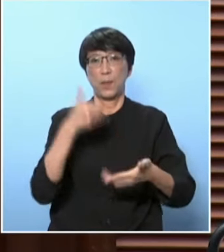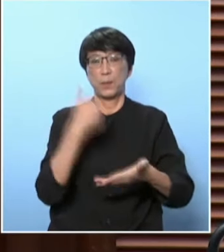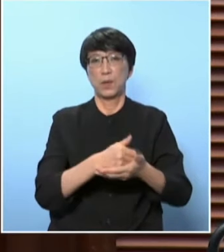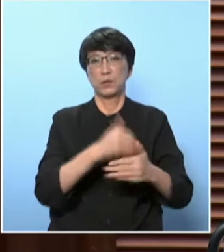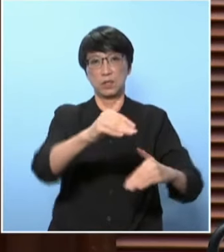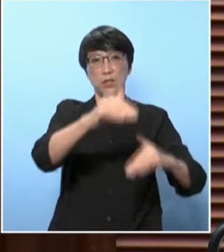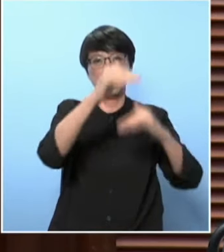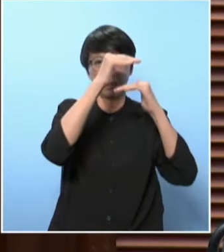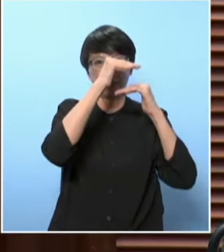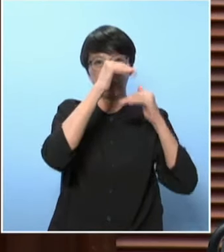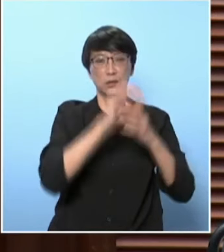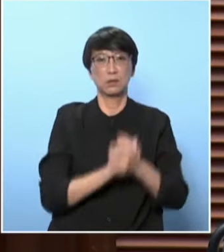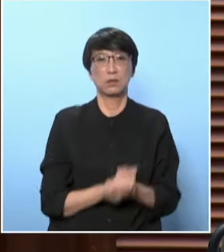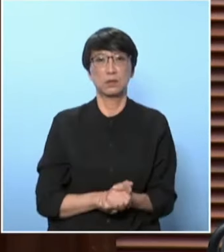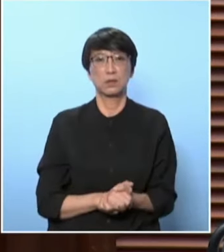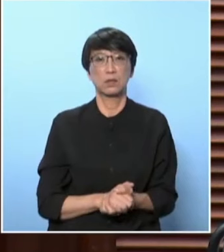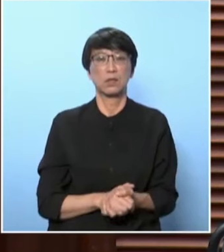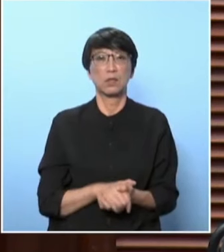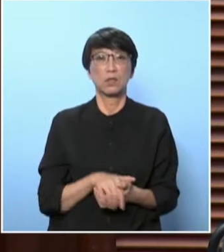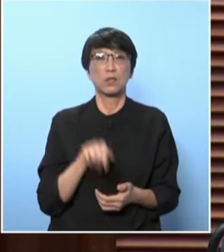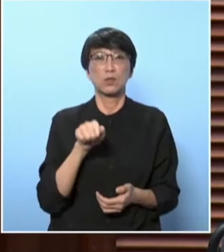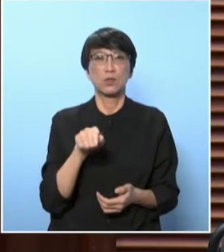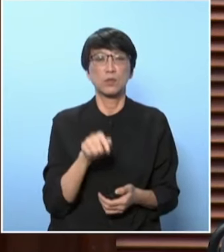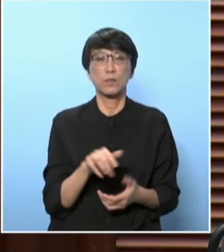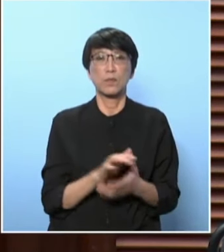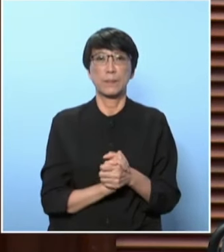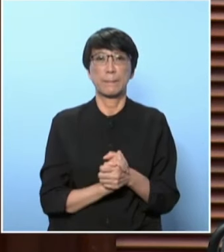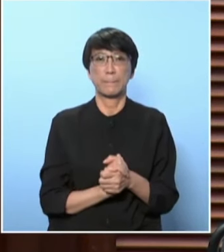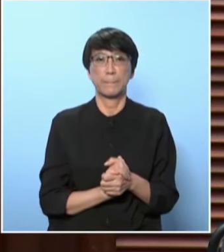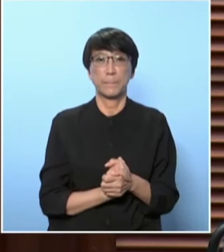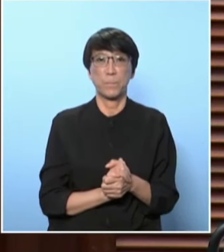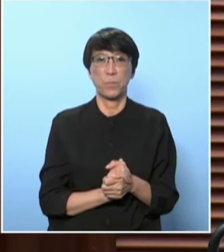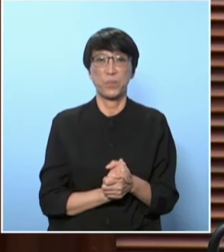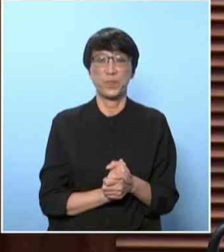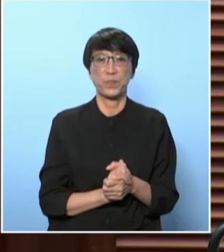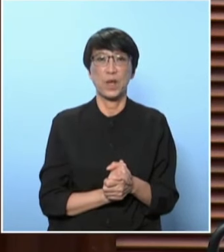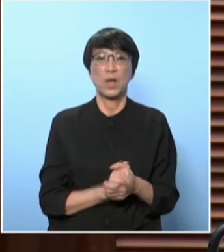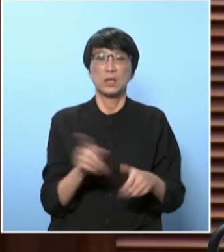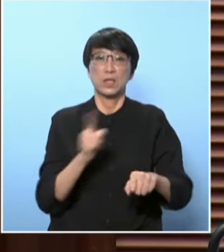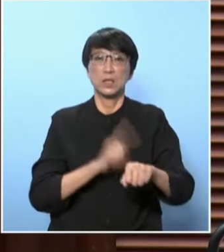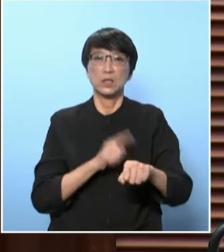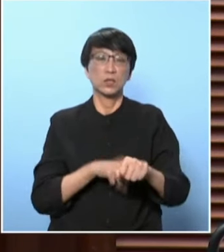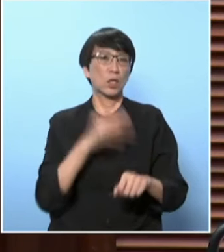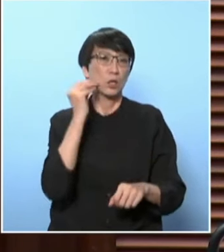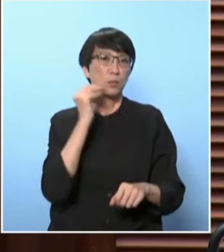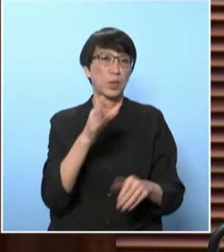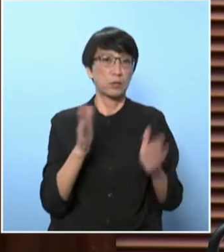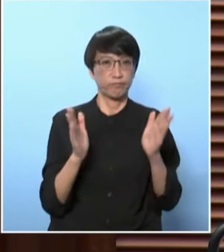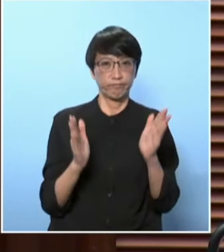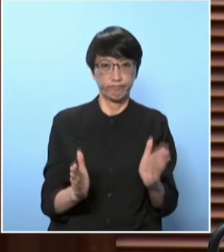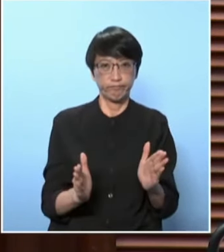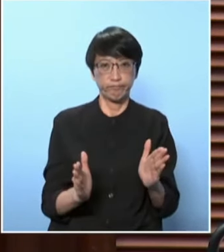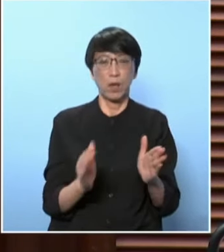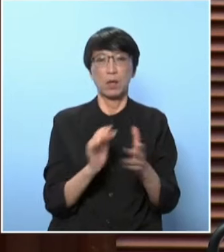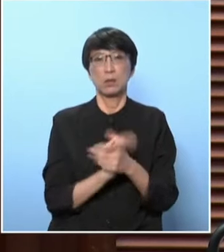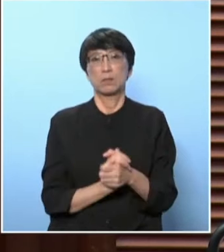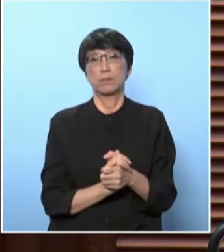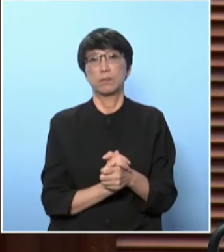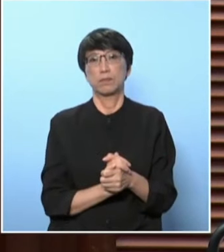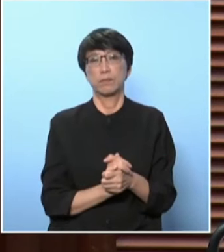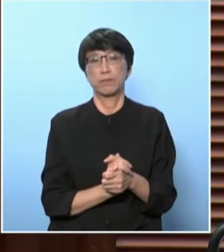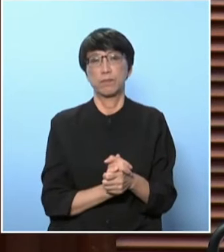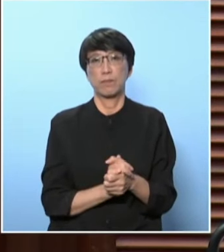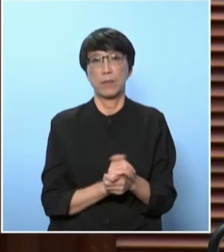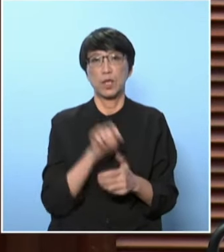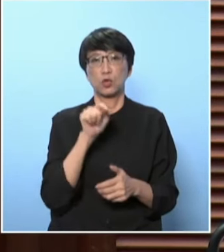入啦嚇，咁我哋希望就係佢哋唔會，亦都咧我哋會有一個緩衝期啦。喺呢個期間咧，佢哋可